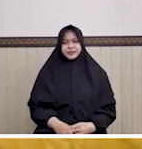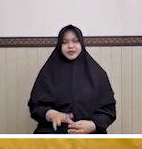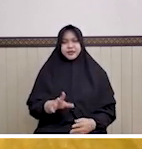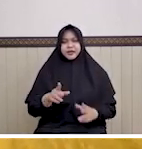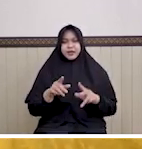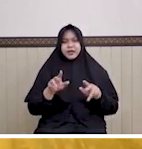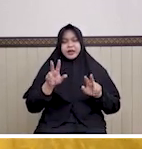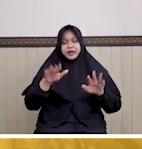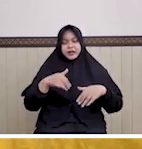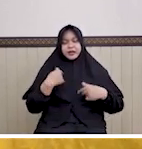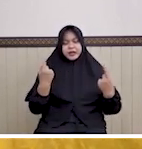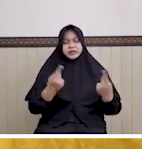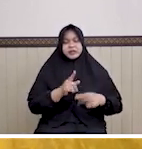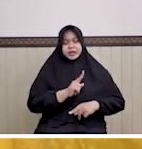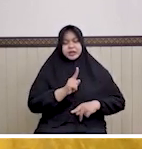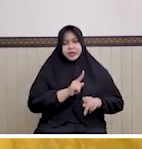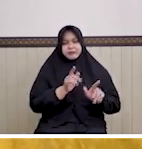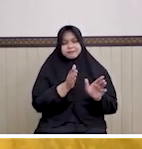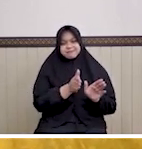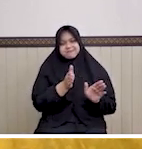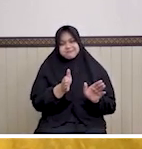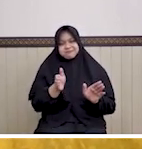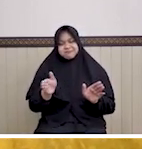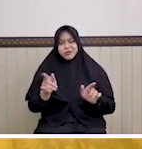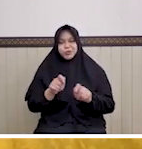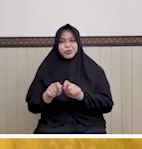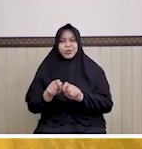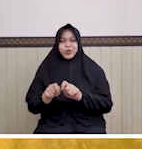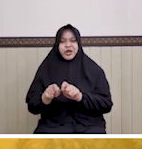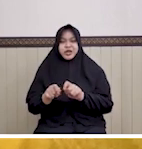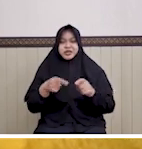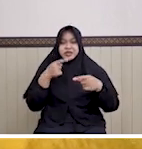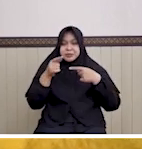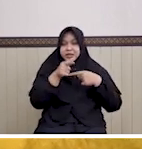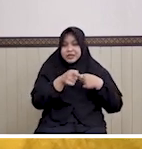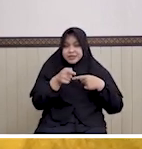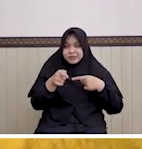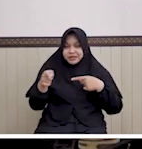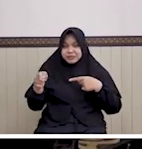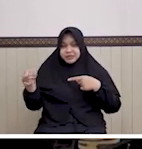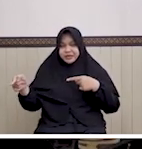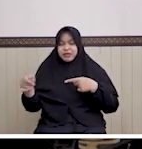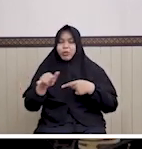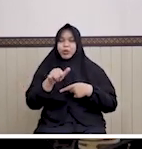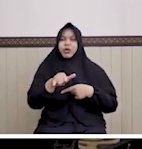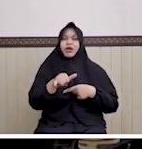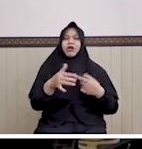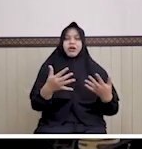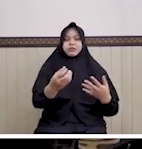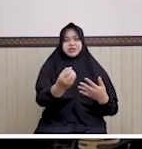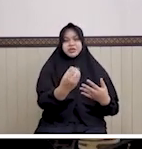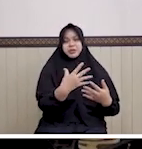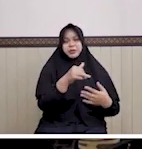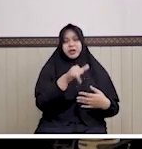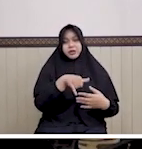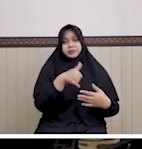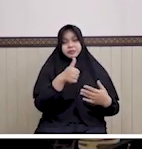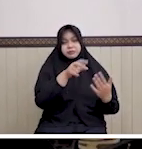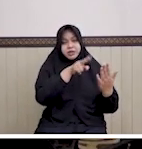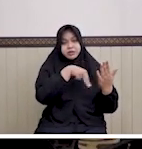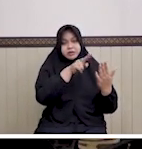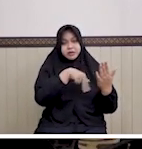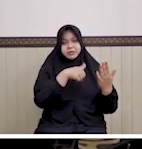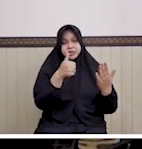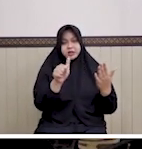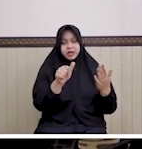merangkai kita seperti ini seperti ini toh Oh iya-iya itu dia bisa baca bisa